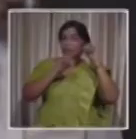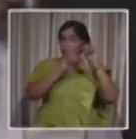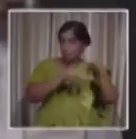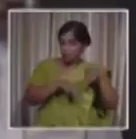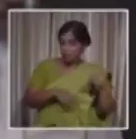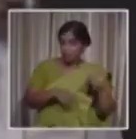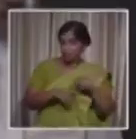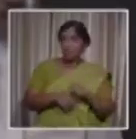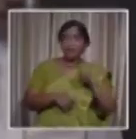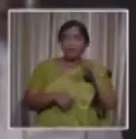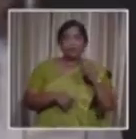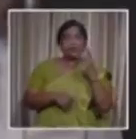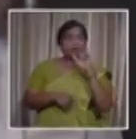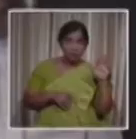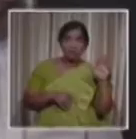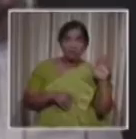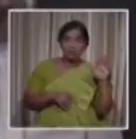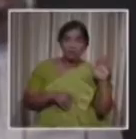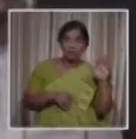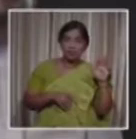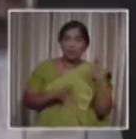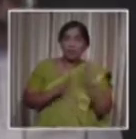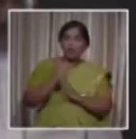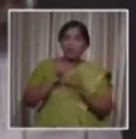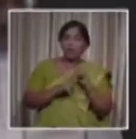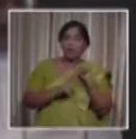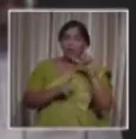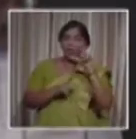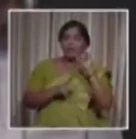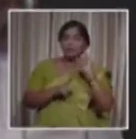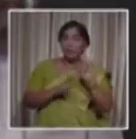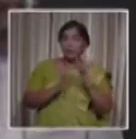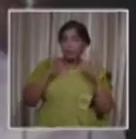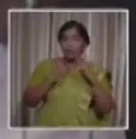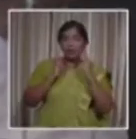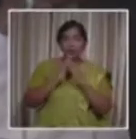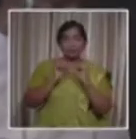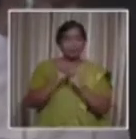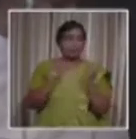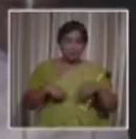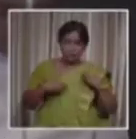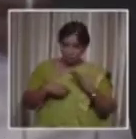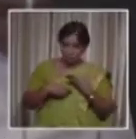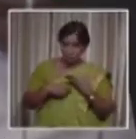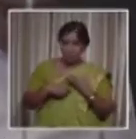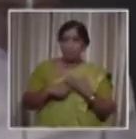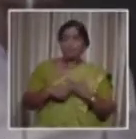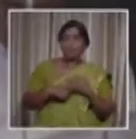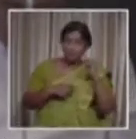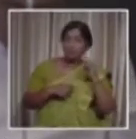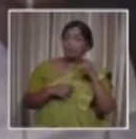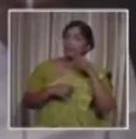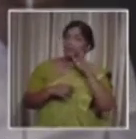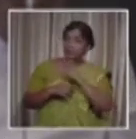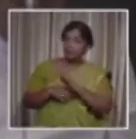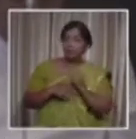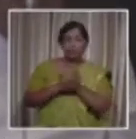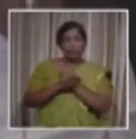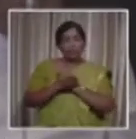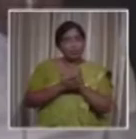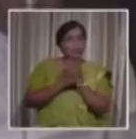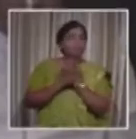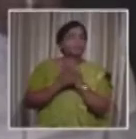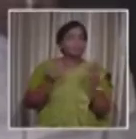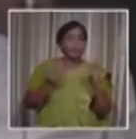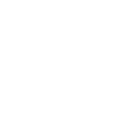කරා. 119 එකකින් mantriවරු 76කට වැඩිය තමන්ගේ දේපල අහිමි වෙලා තියෙනවා. සමහරුන්ගේ තිබුණු සියලුම දේපල අහිමි වෙලා